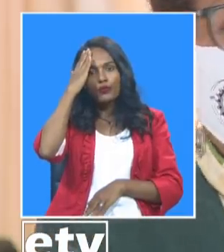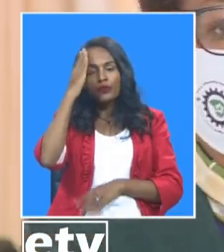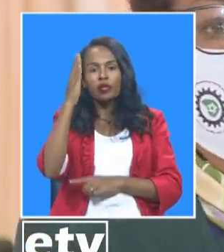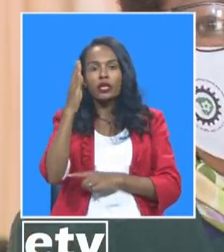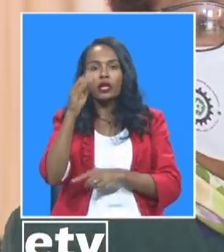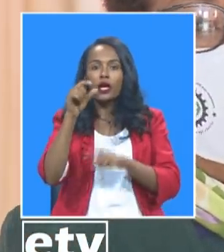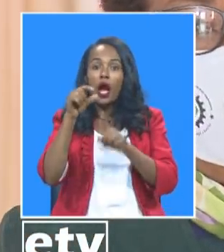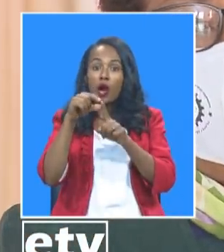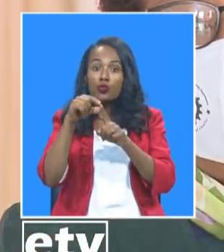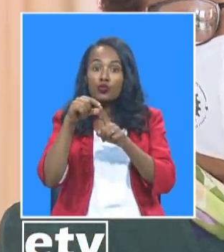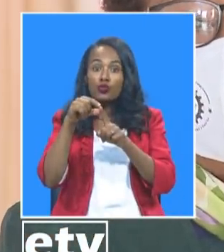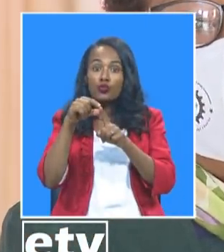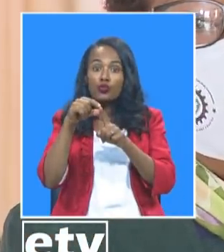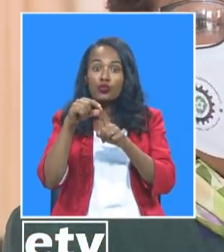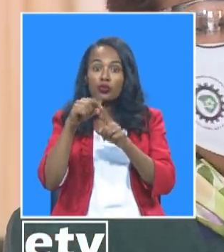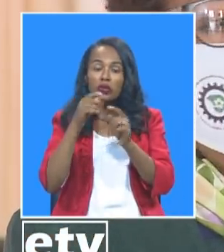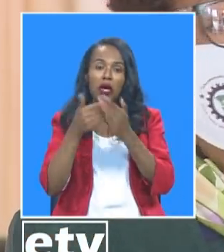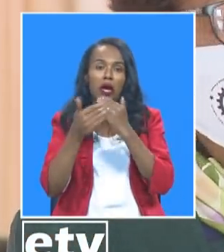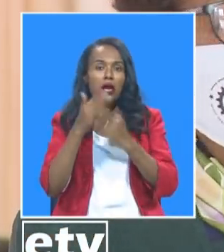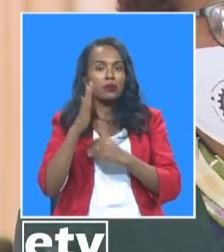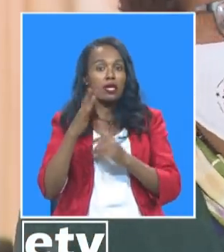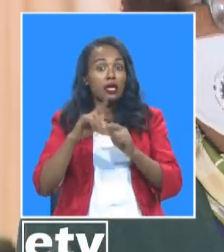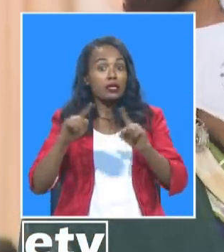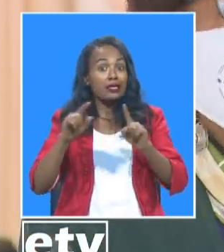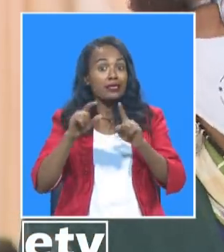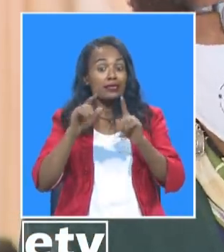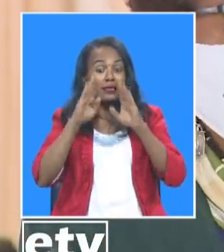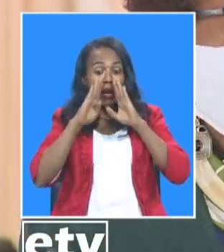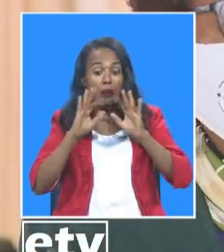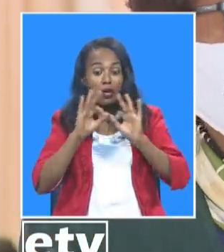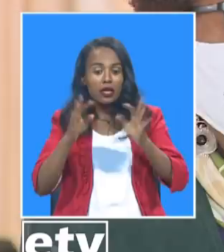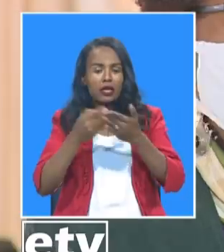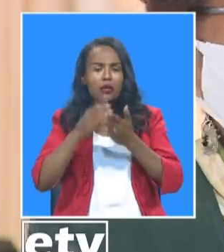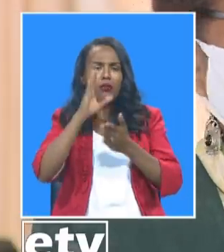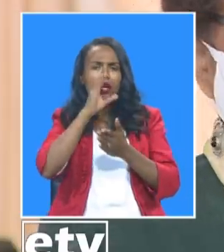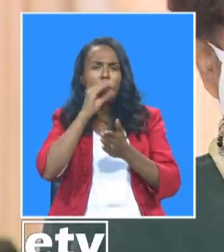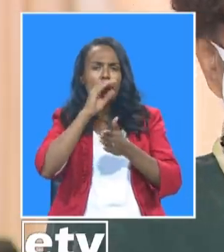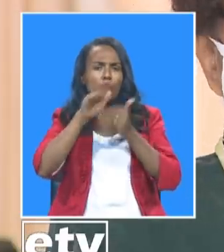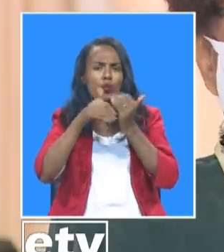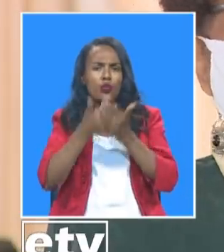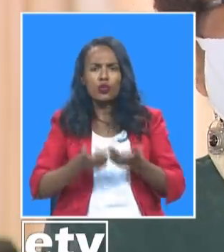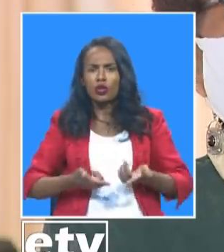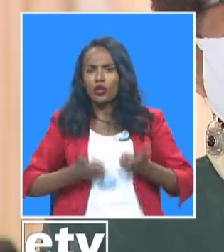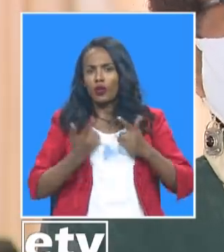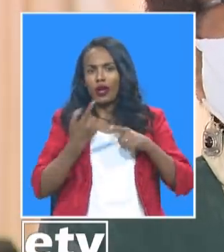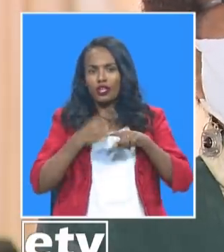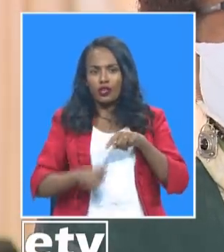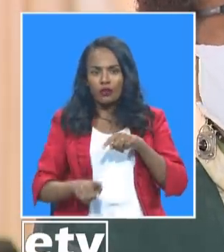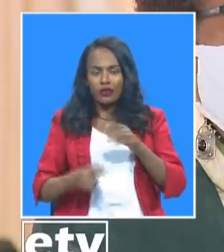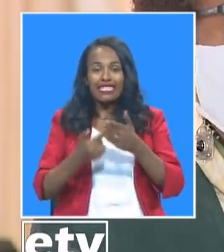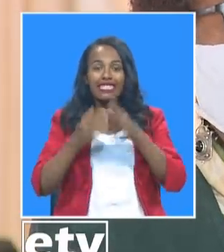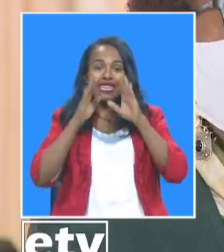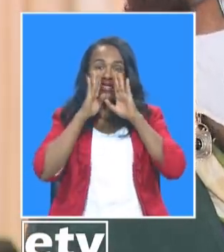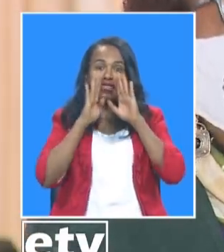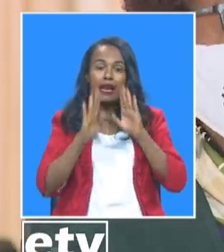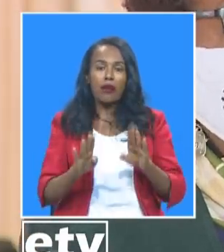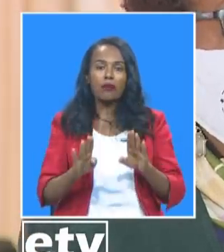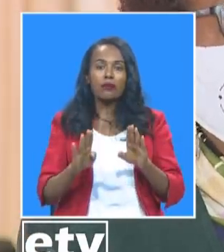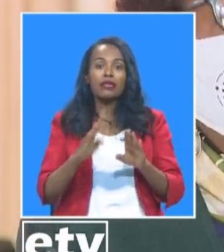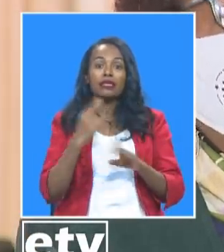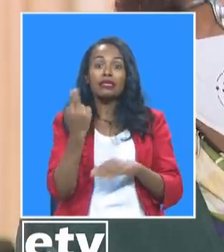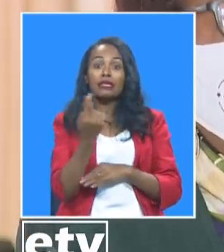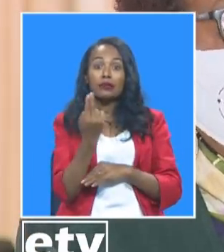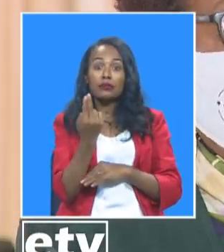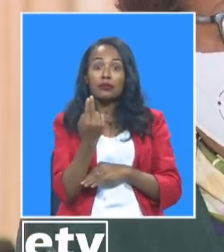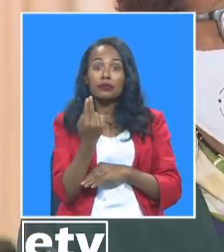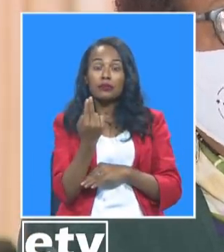ቃሉ ቀላል ይመስላል፣ ነገር ግን ሰላም ከሌለ እነዚህ የምናወራቸው ነገሮች ሁሉ ሊኖሩ አይችሉም። ስለዚህ የሰላምን ጥቅም